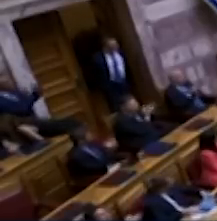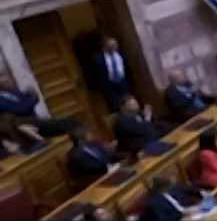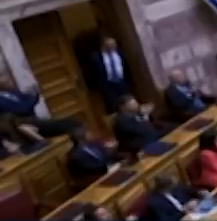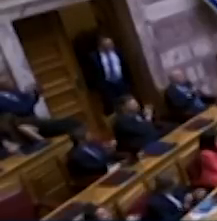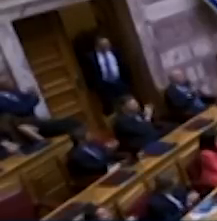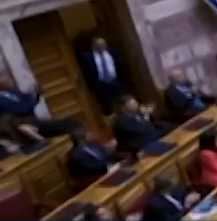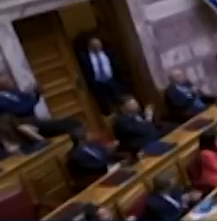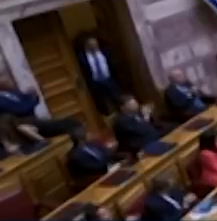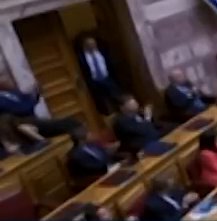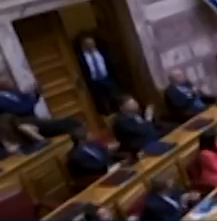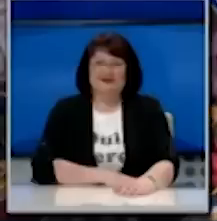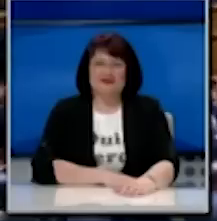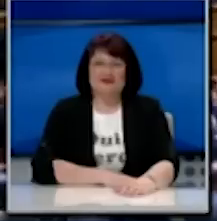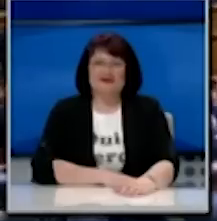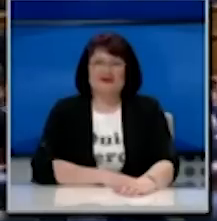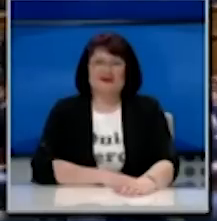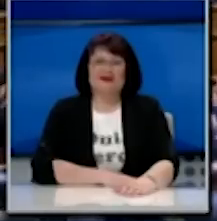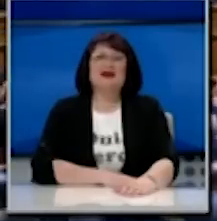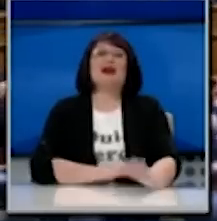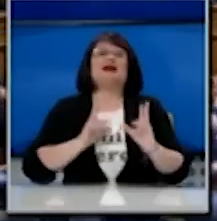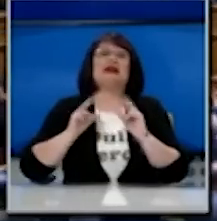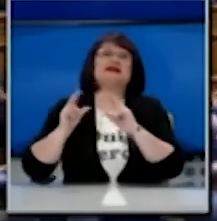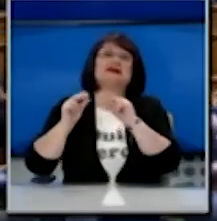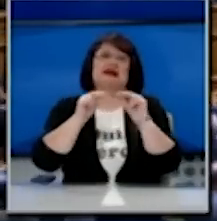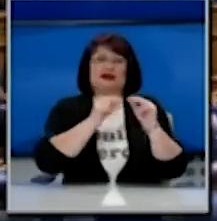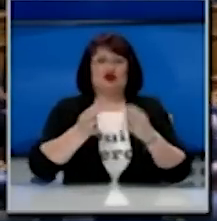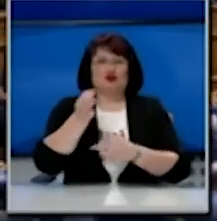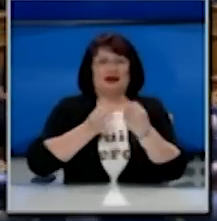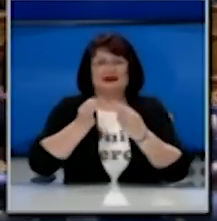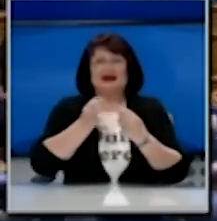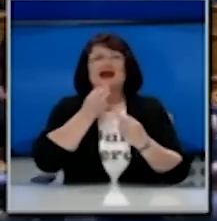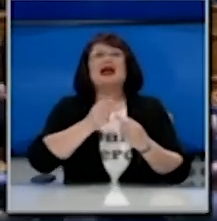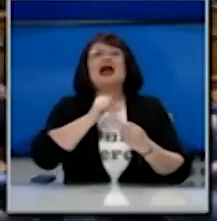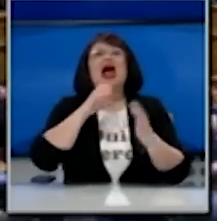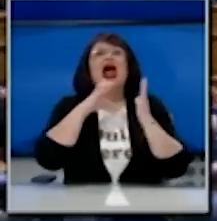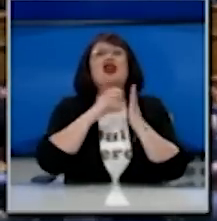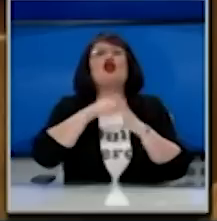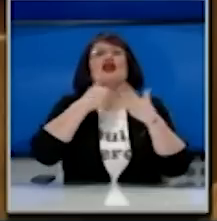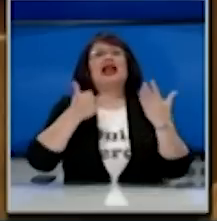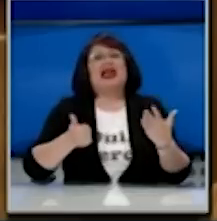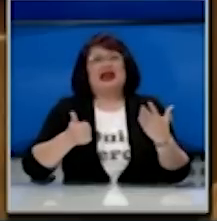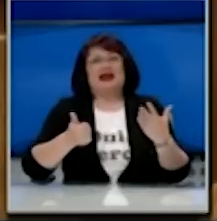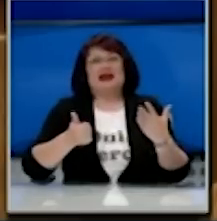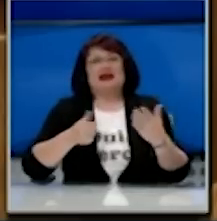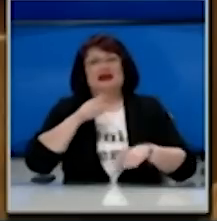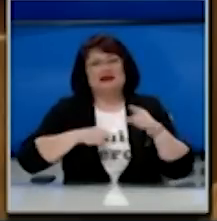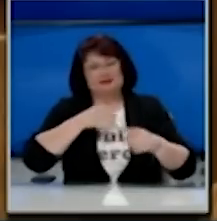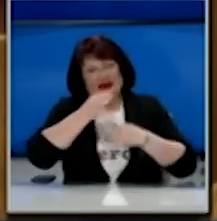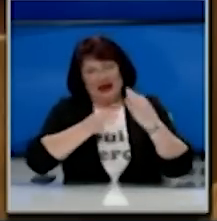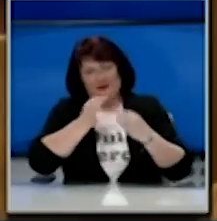να συζητήσουμε το εξής τώρα. Ήμουνα λέγοντας για την αναθεώρηση του άρθρου 16 και είχα κάνει ορισμένα